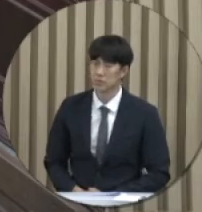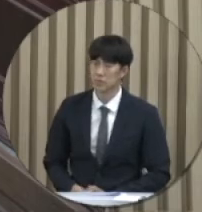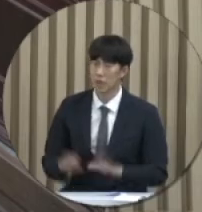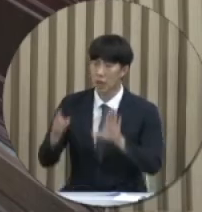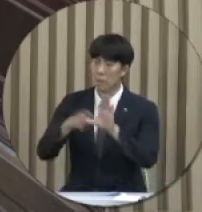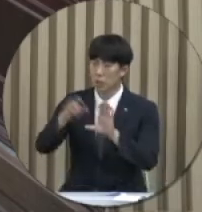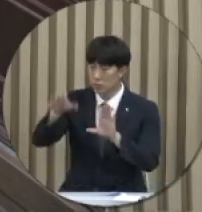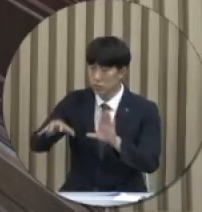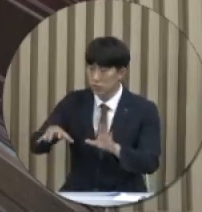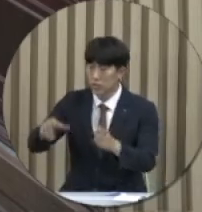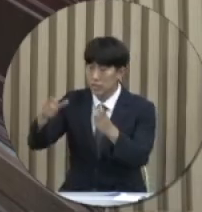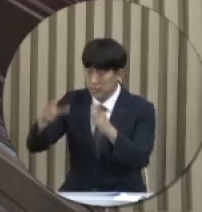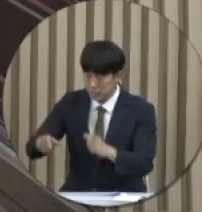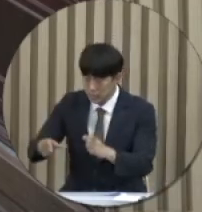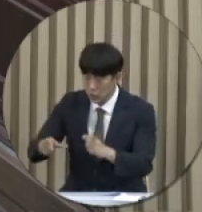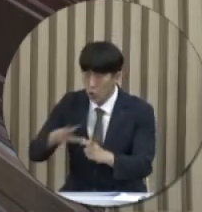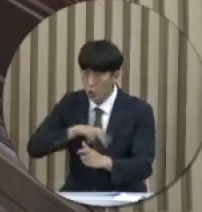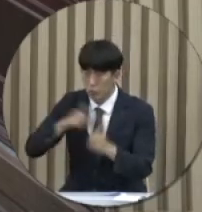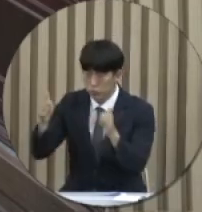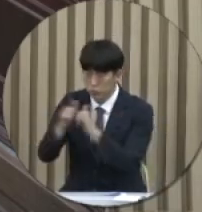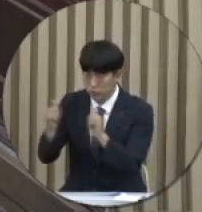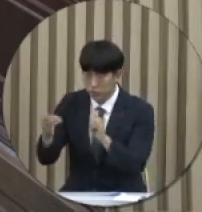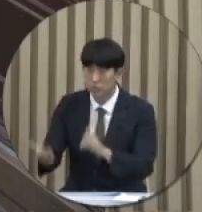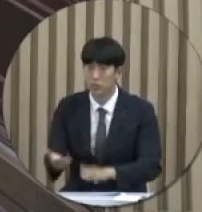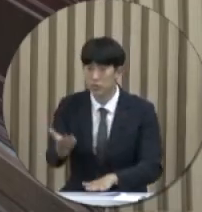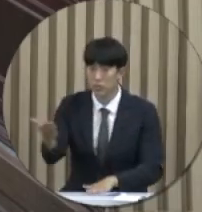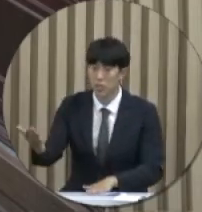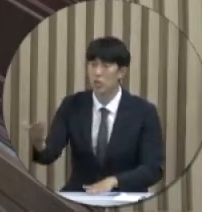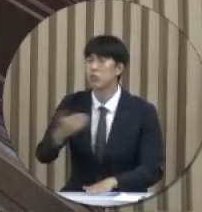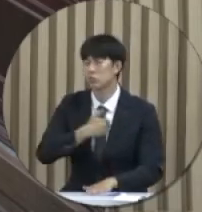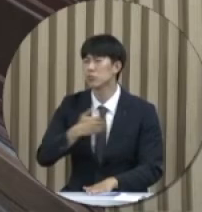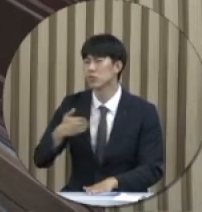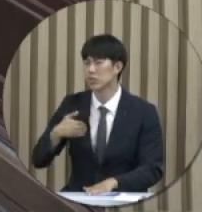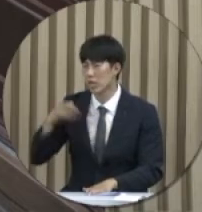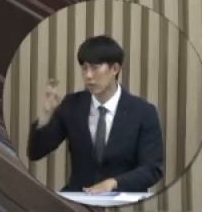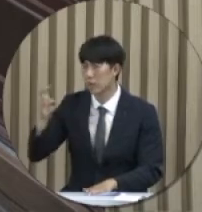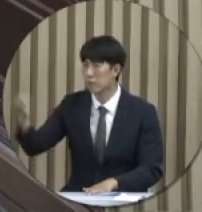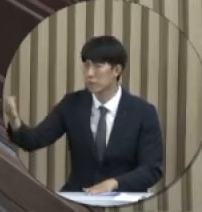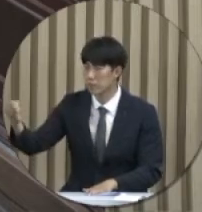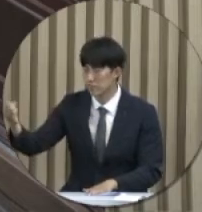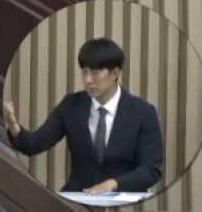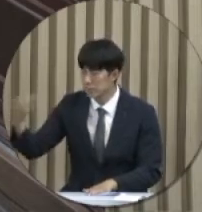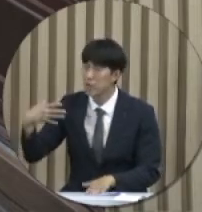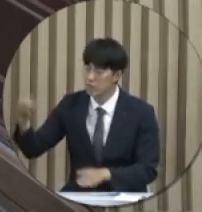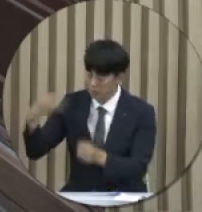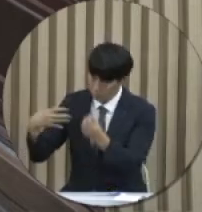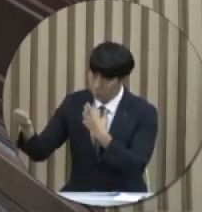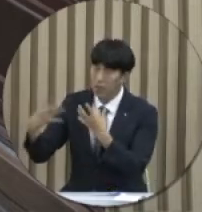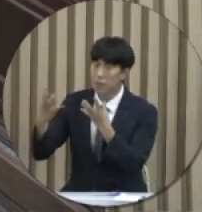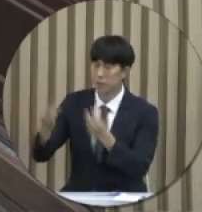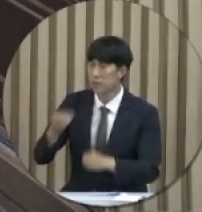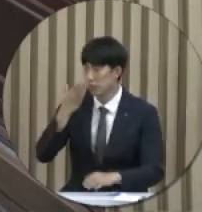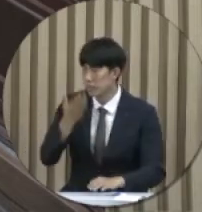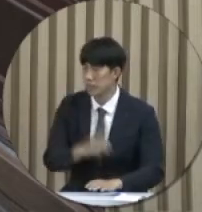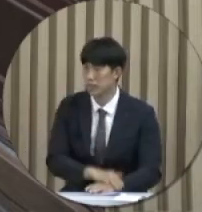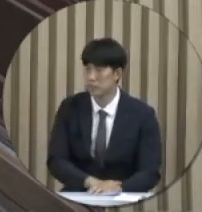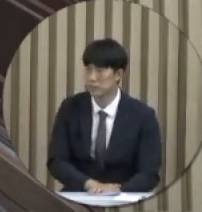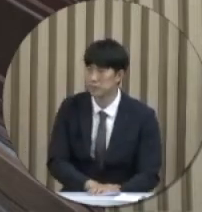병점을 지역구로 가진 의원님께서 뭐 충분히 말씀하실 수 있는 내용이라고 저는 생각합니다.